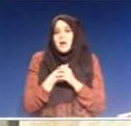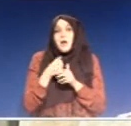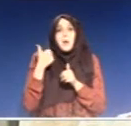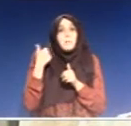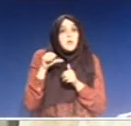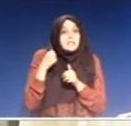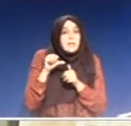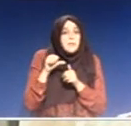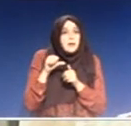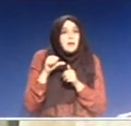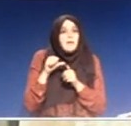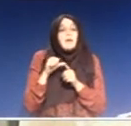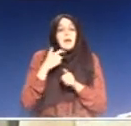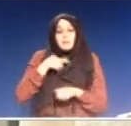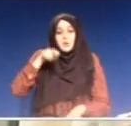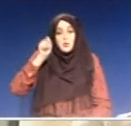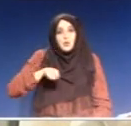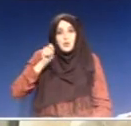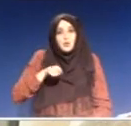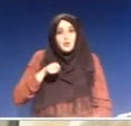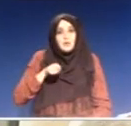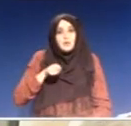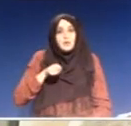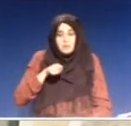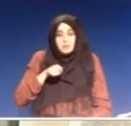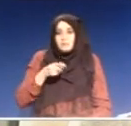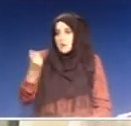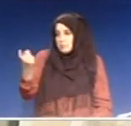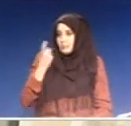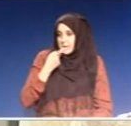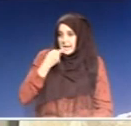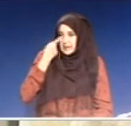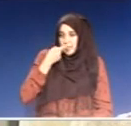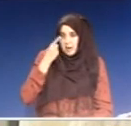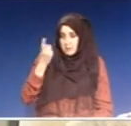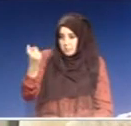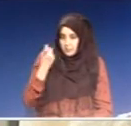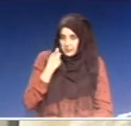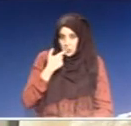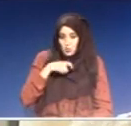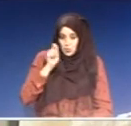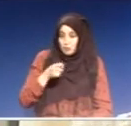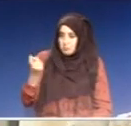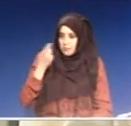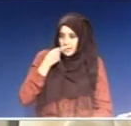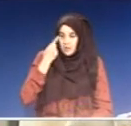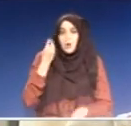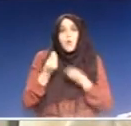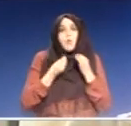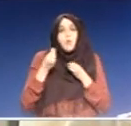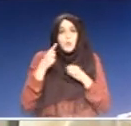يلجأ إليها القاضي من تلقاء نفسه، وقد